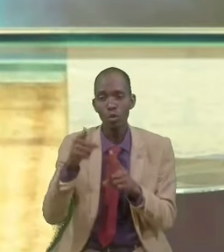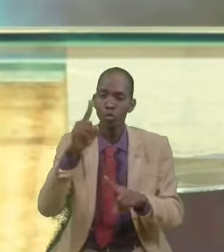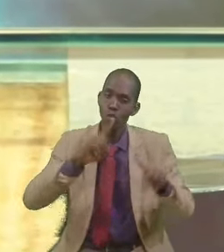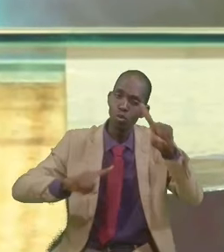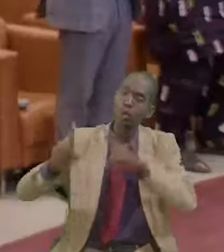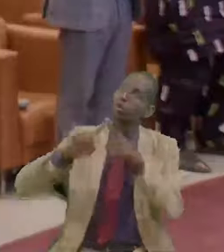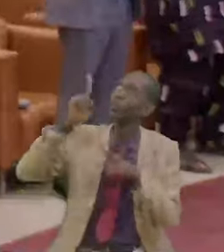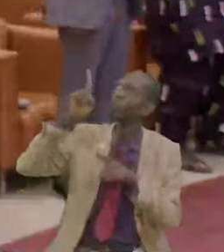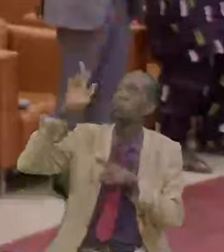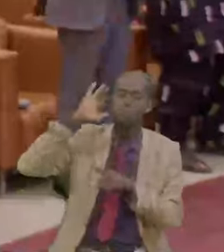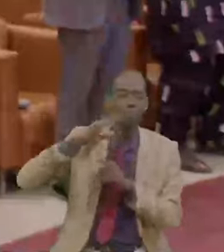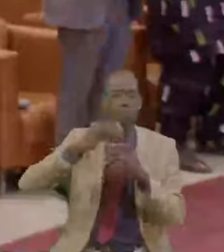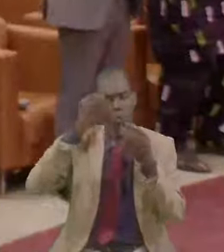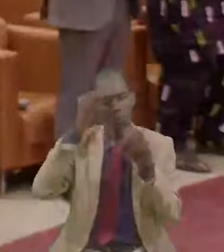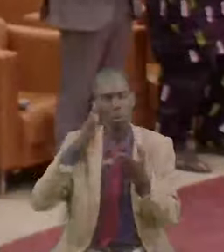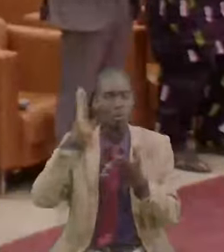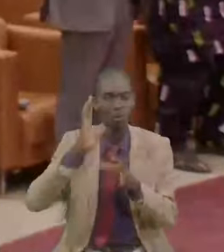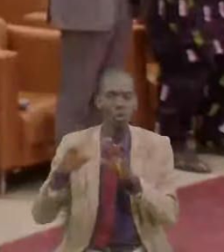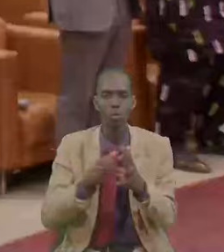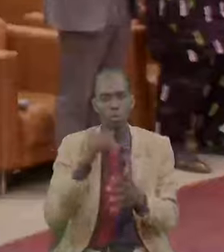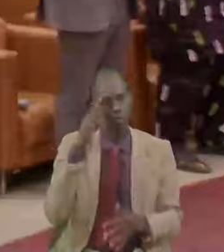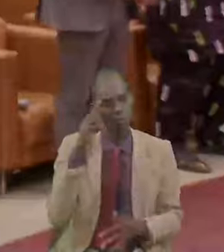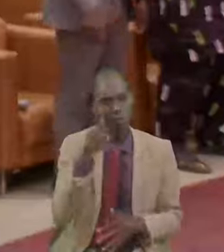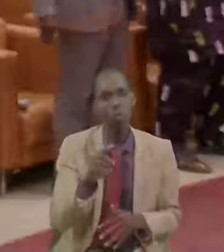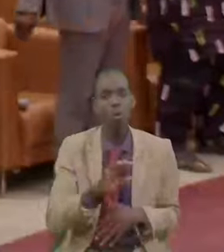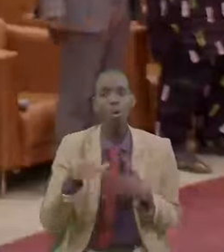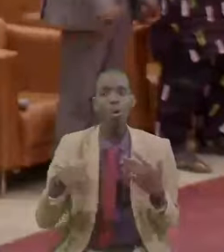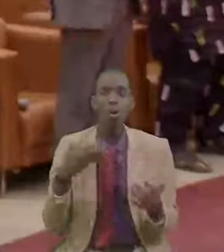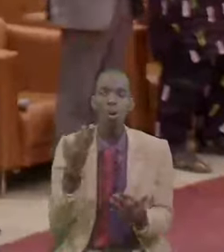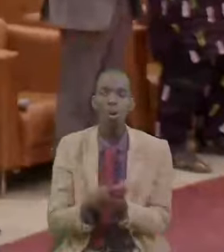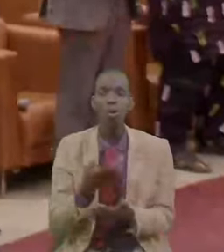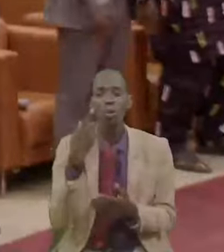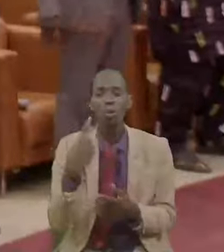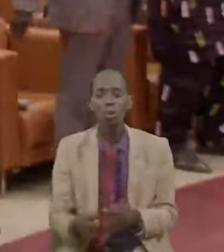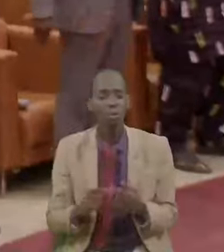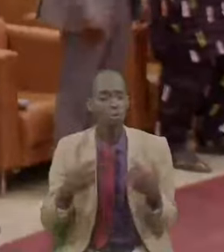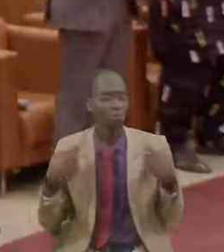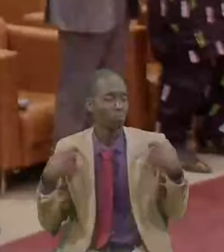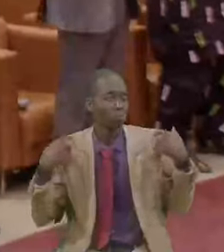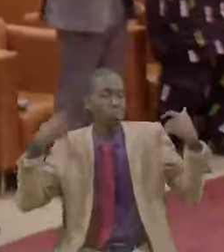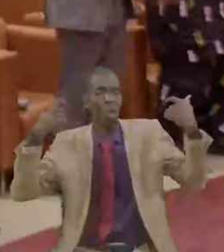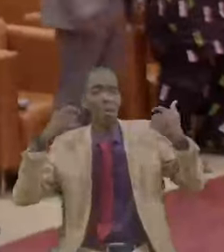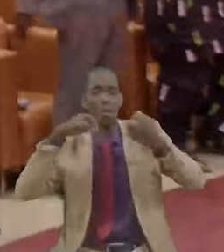ce jour est accomplie. Tous les géants contre lesquels